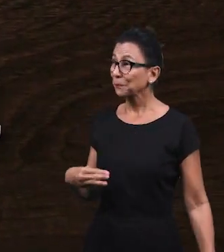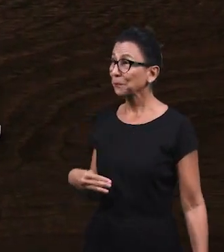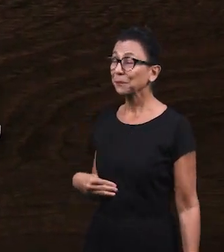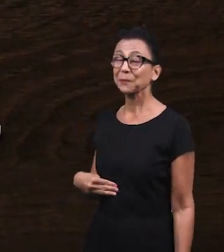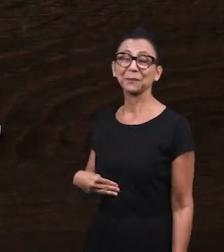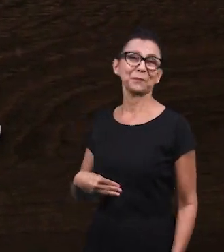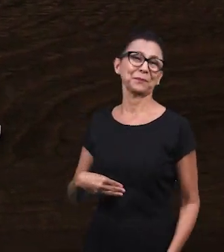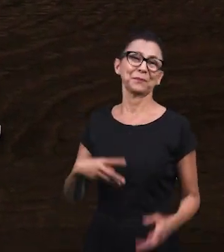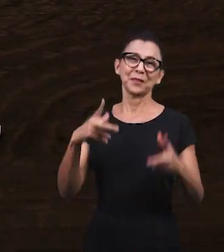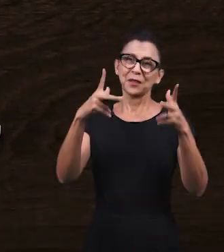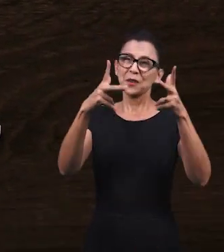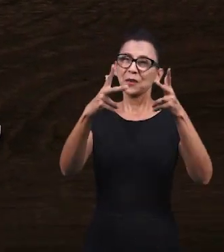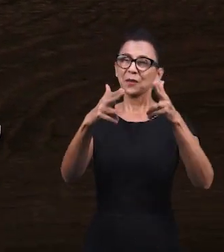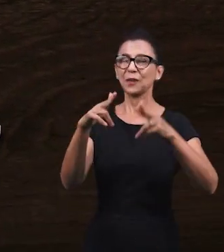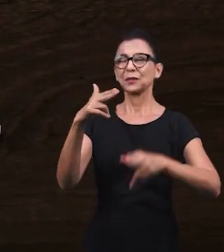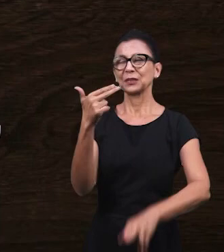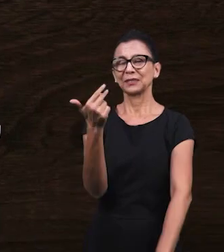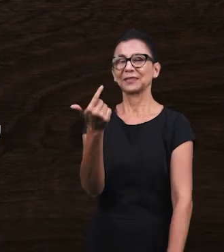Несравненный